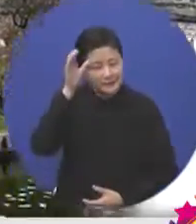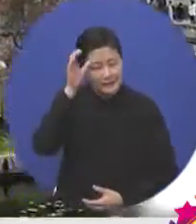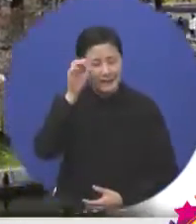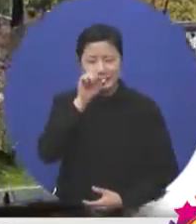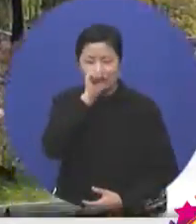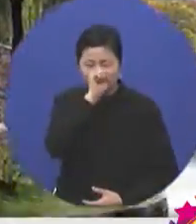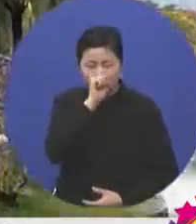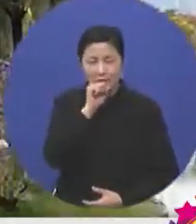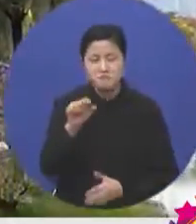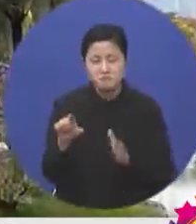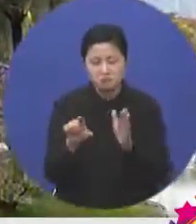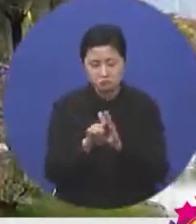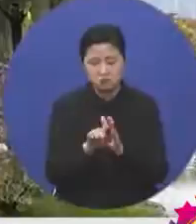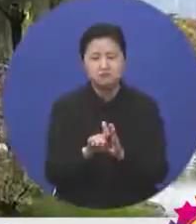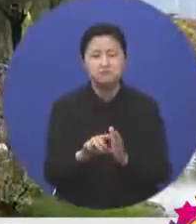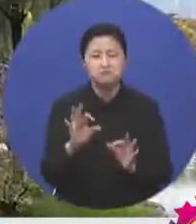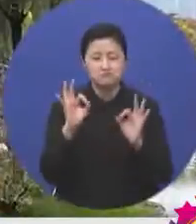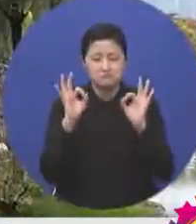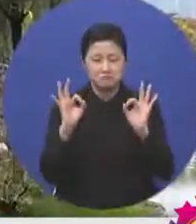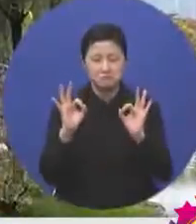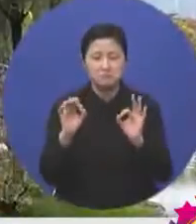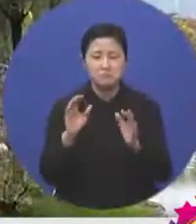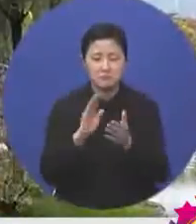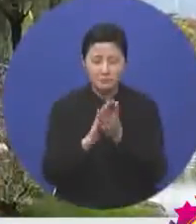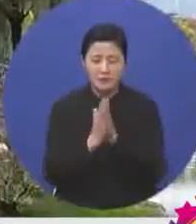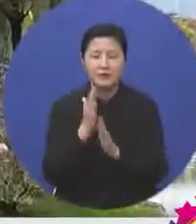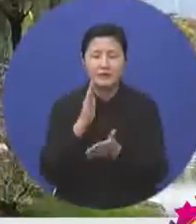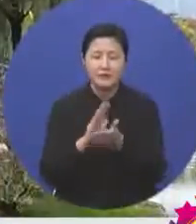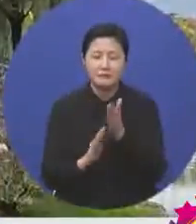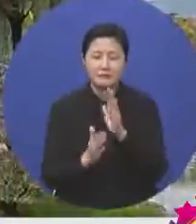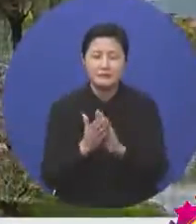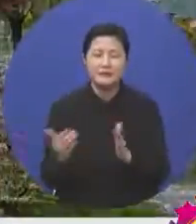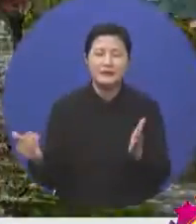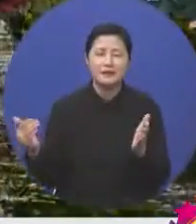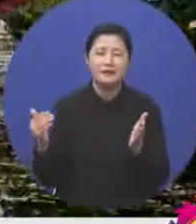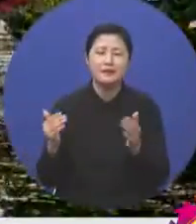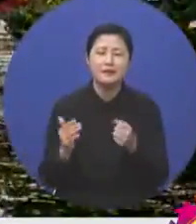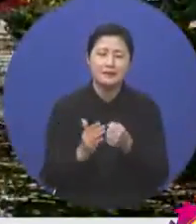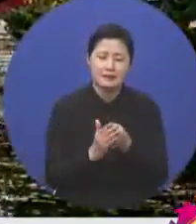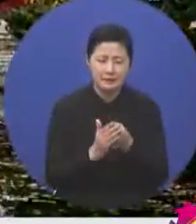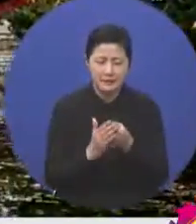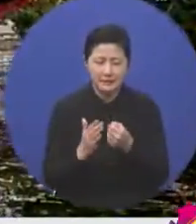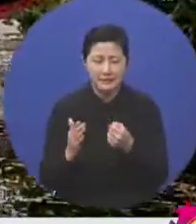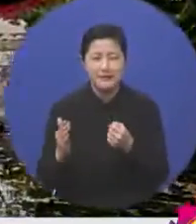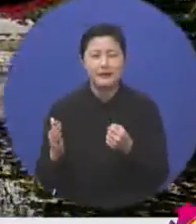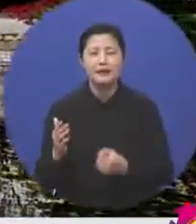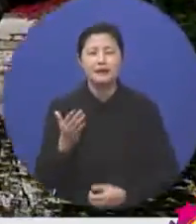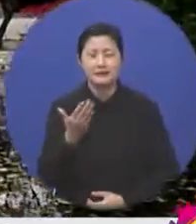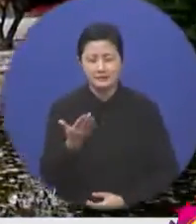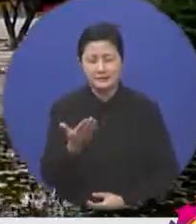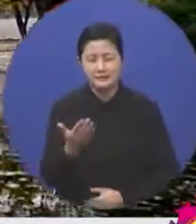기대해도 좋아 믿어도 좋아 변함없이 되니까.